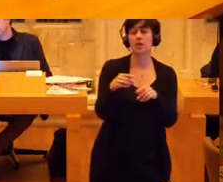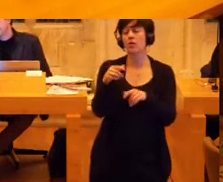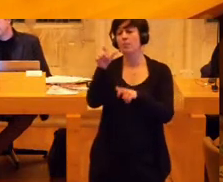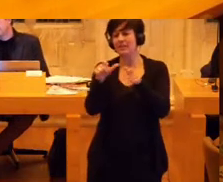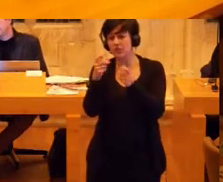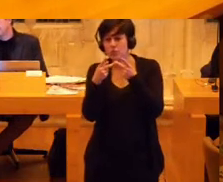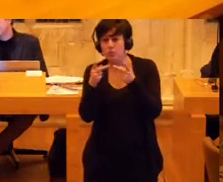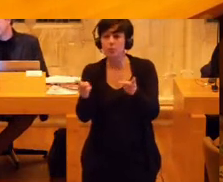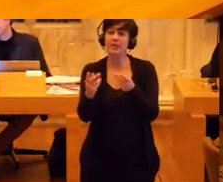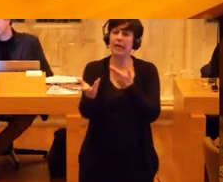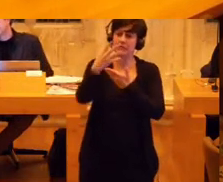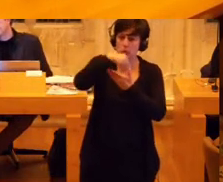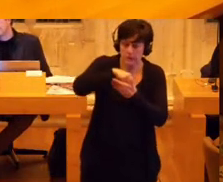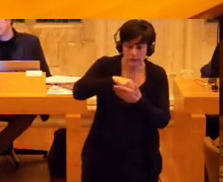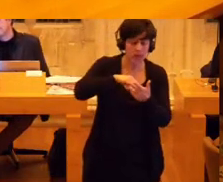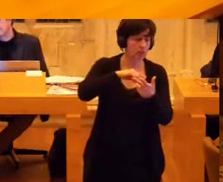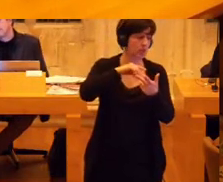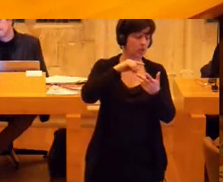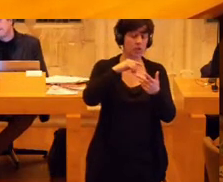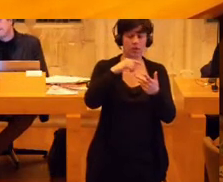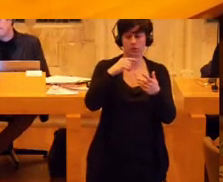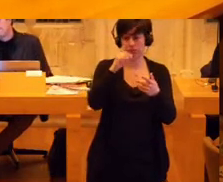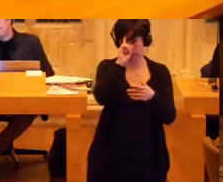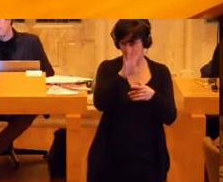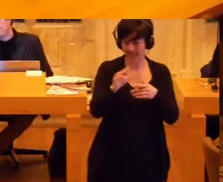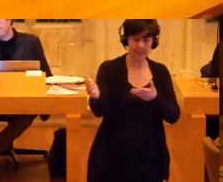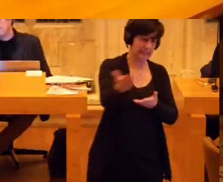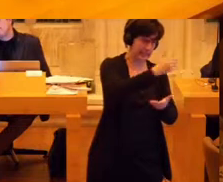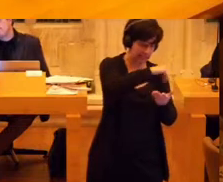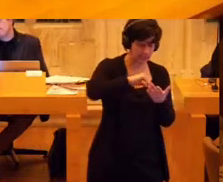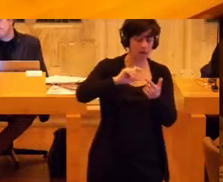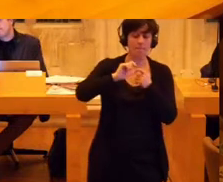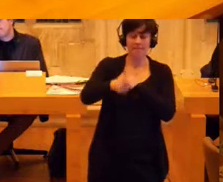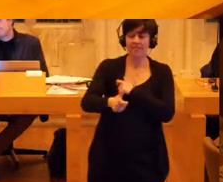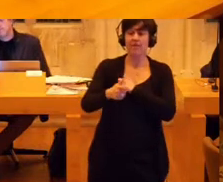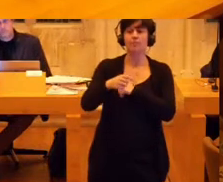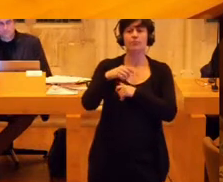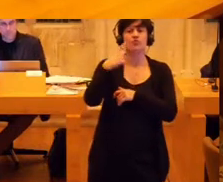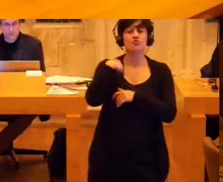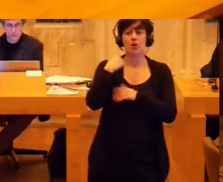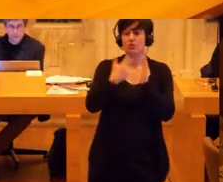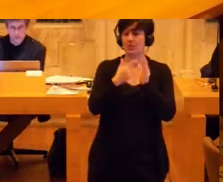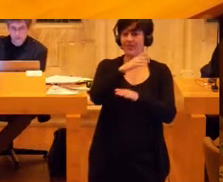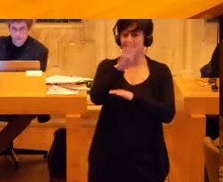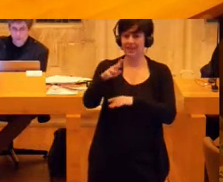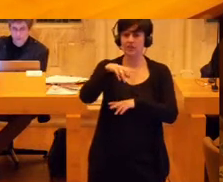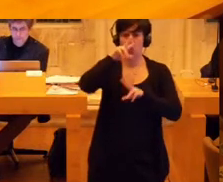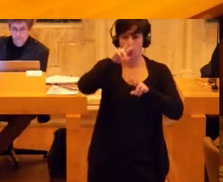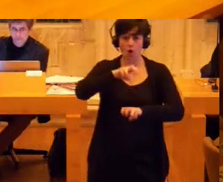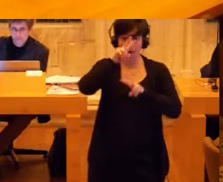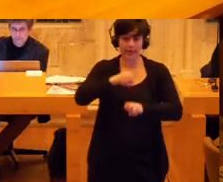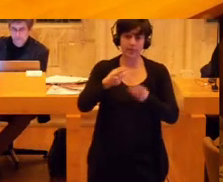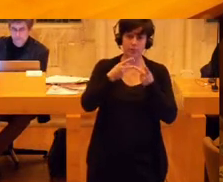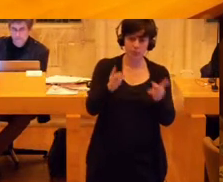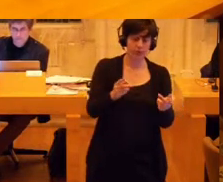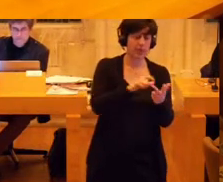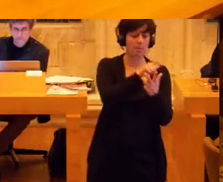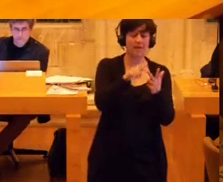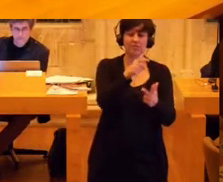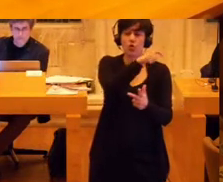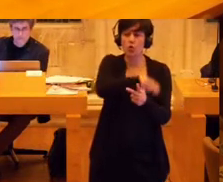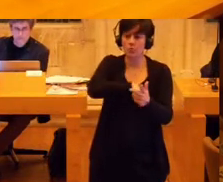associées notamment. Une enquête publique d'un mois en juin 2024, un rapport du commissaire enquêteur en